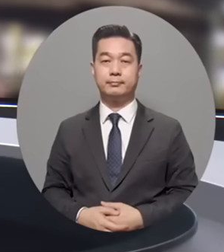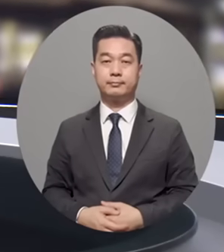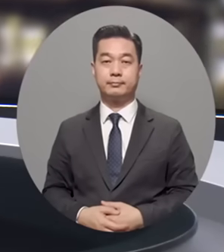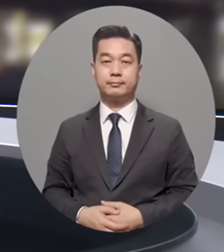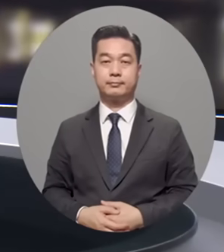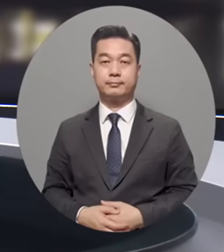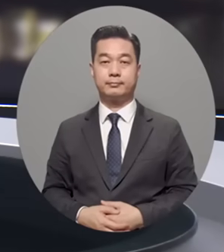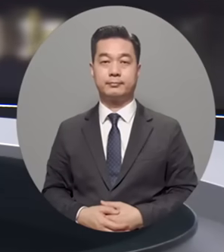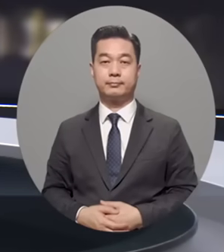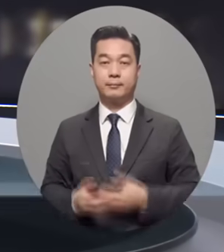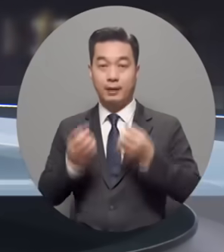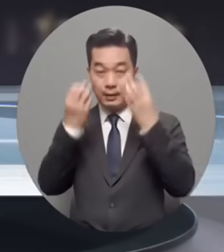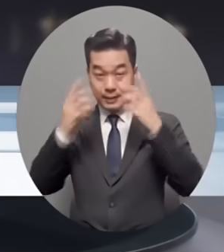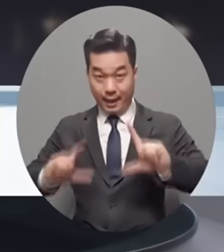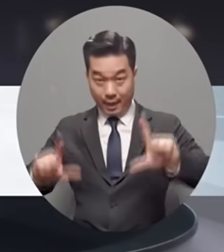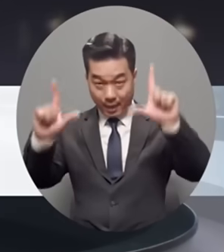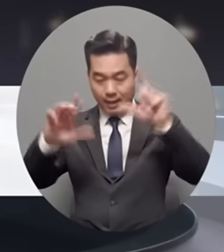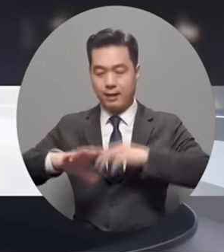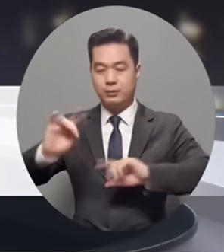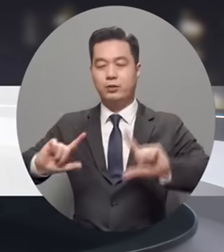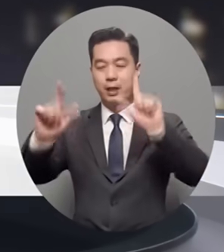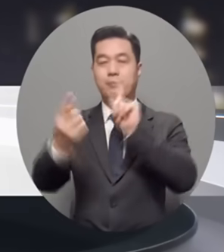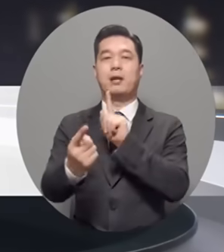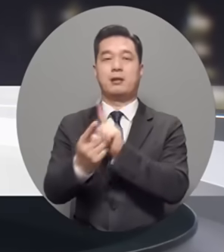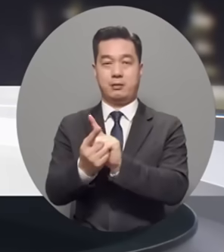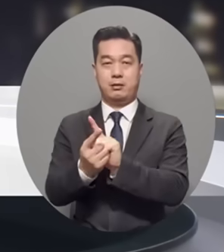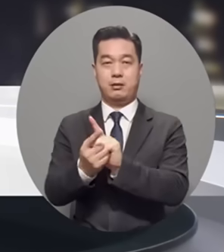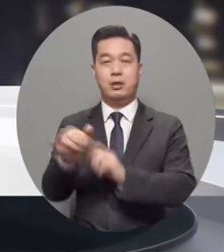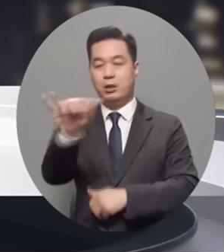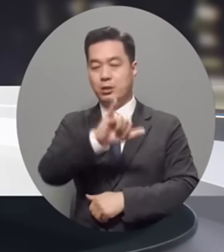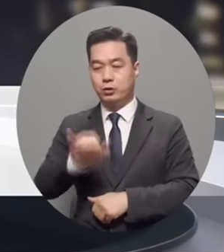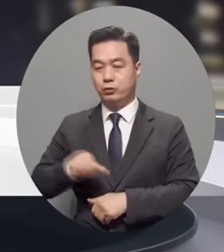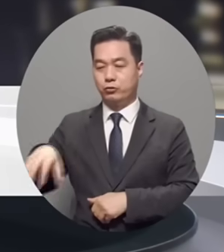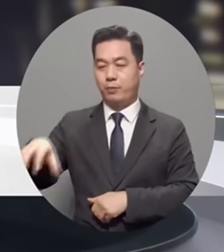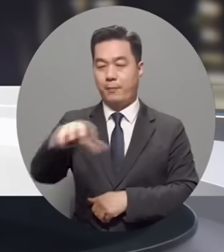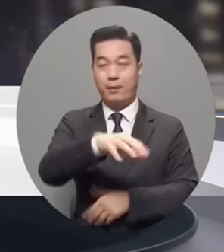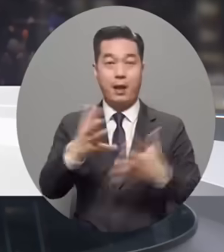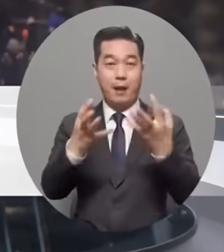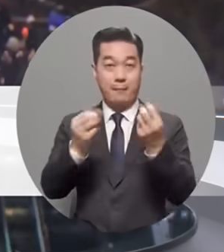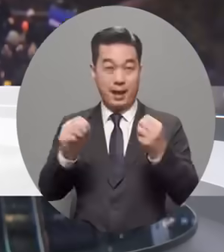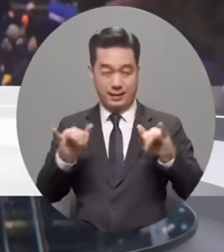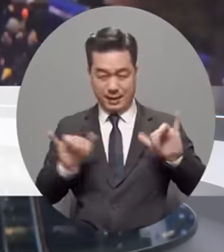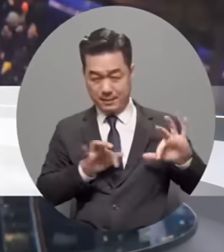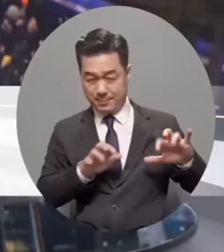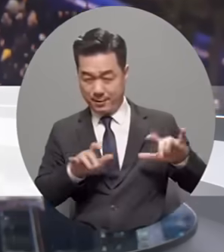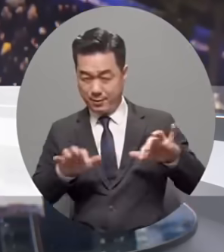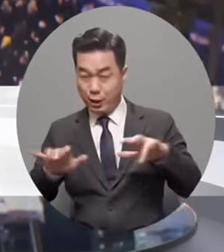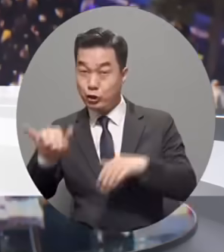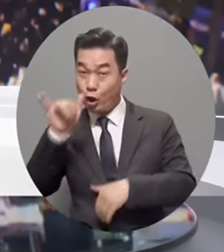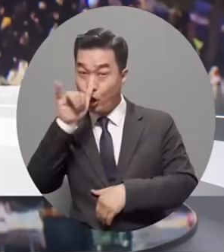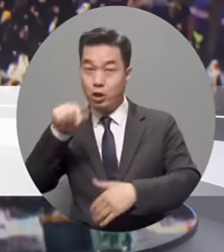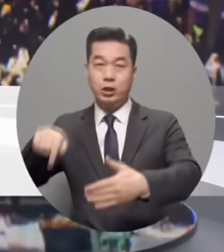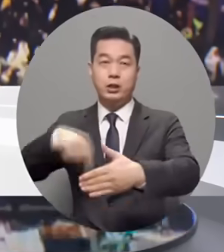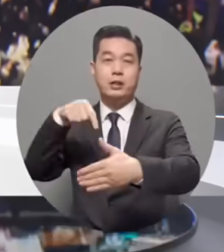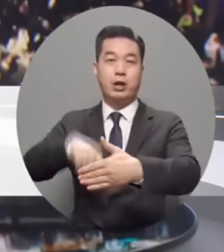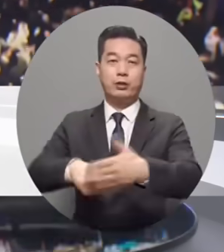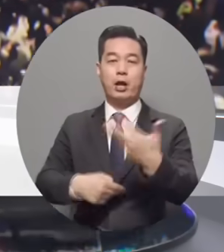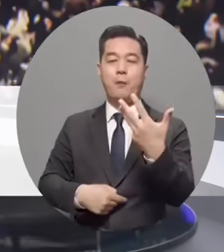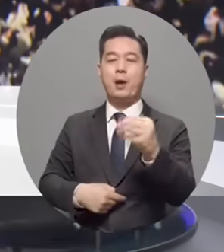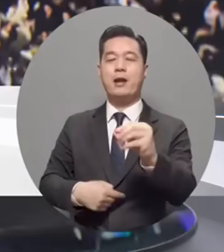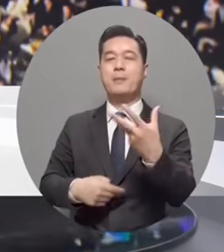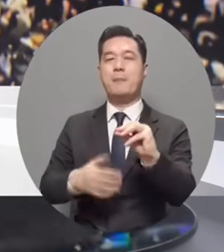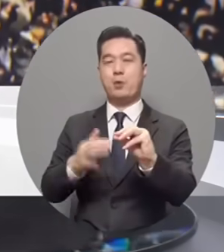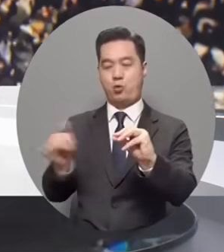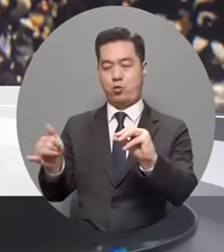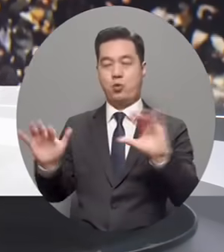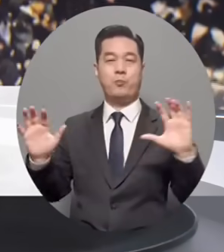새해 첫날을 맞이하기 위해서 전국에 있는 명소들에는 많은 인파가 몰렸습니다. 이 중에서도 8만 명이 넘게 몰린